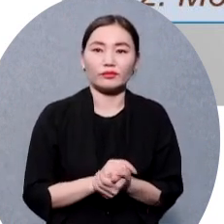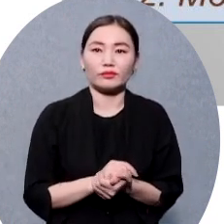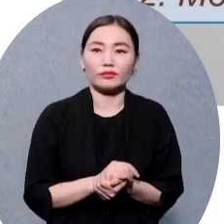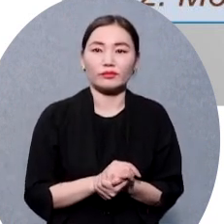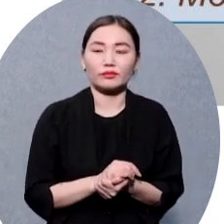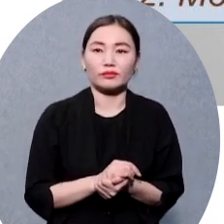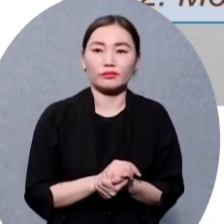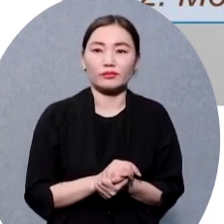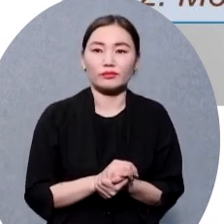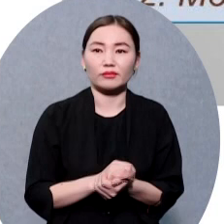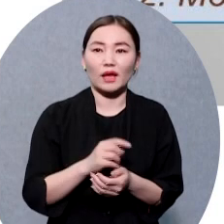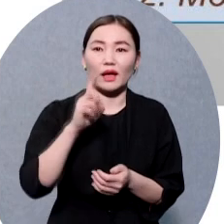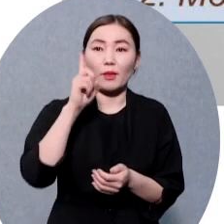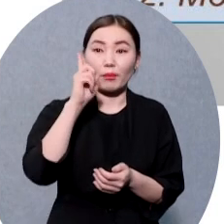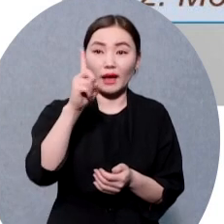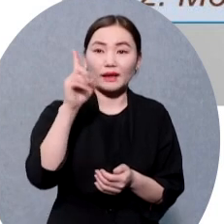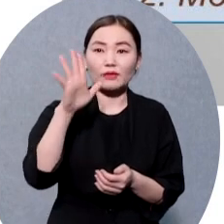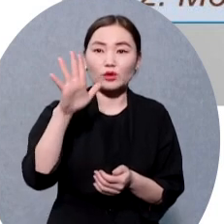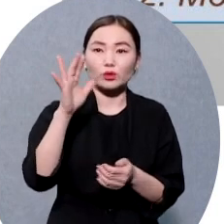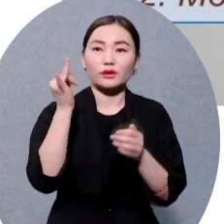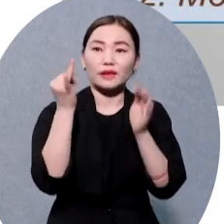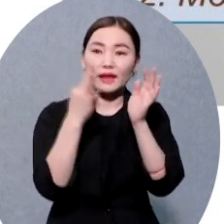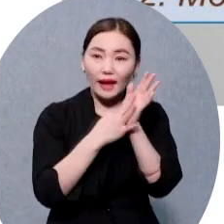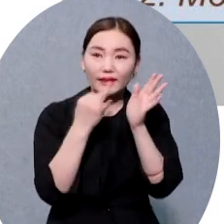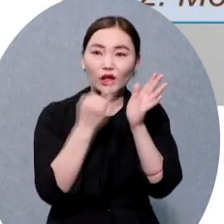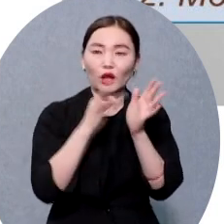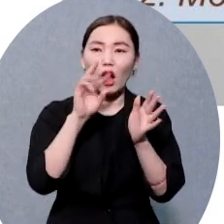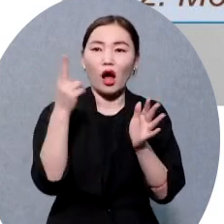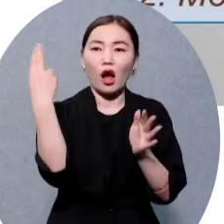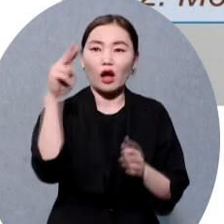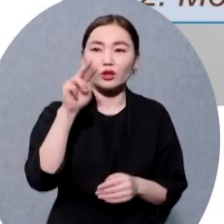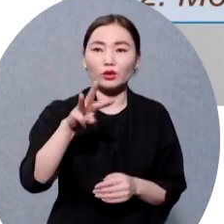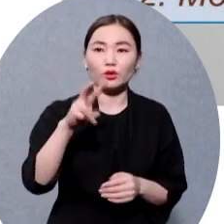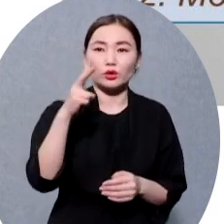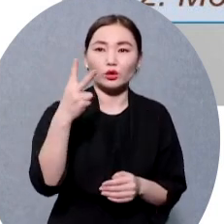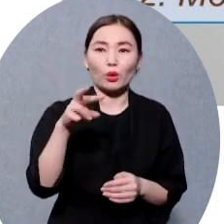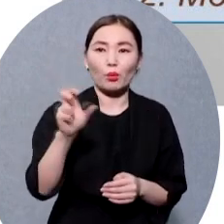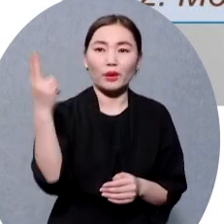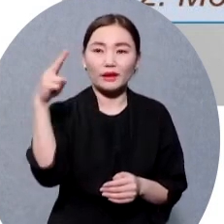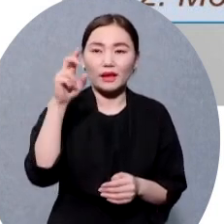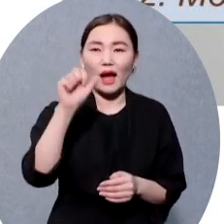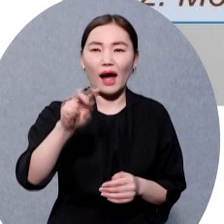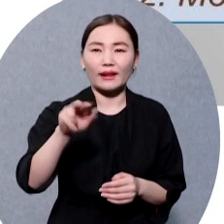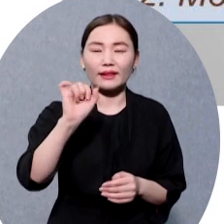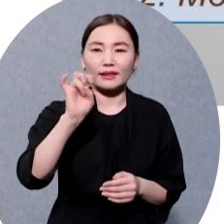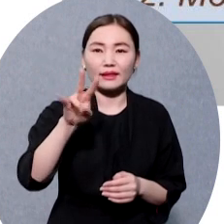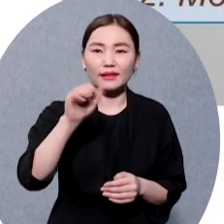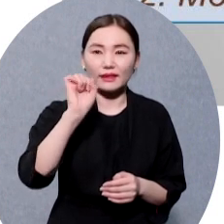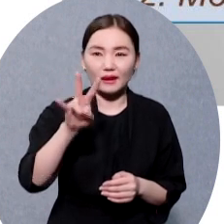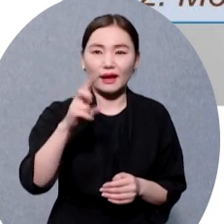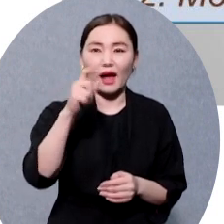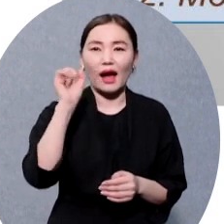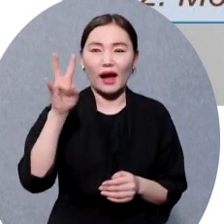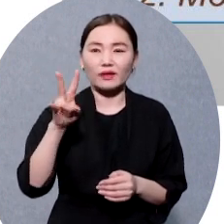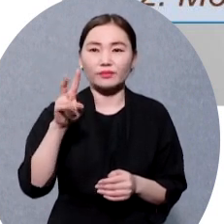хууль захирамж гаргасан байдаг. За энэ үед Монголын одоо нийгэм устрын байдал ямар байсан бэ гэдгийг бол энэ баримтын дээр өгсөн байна тийм ээ. Устрын